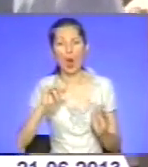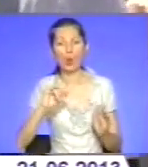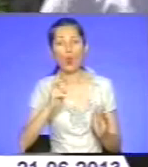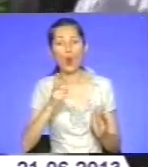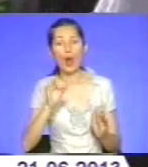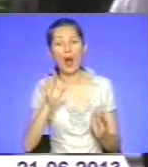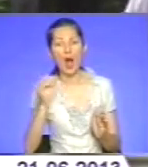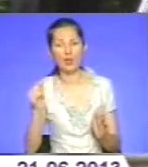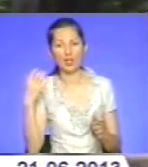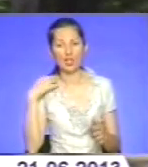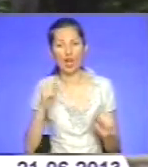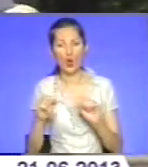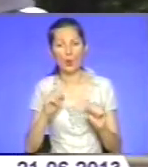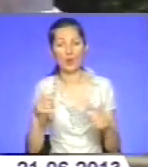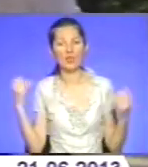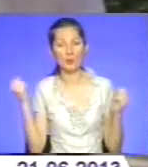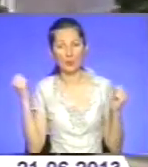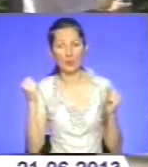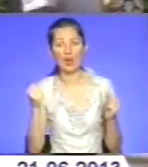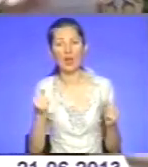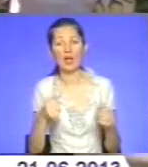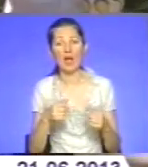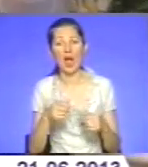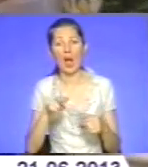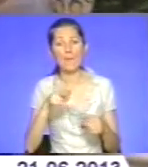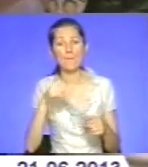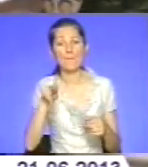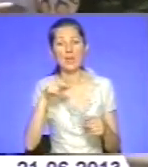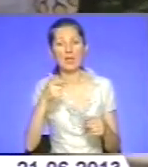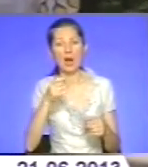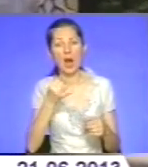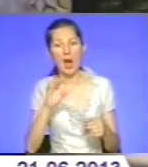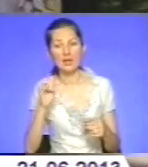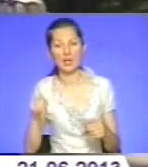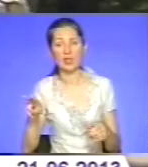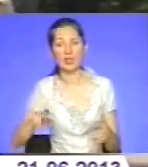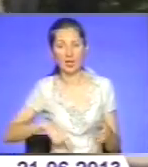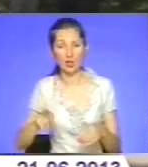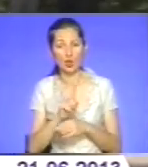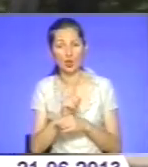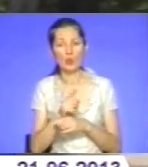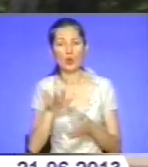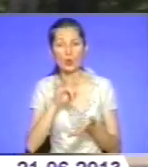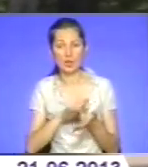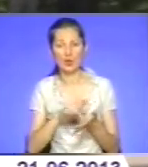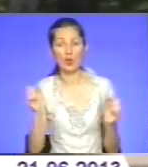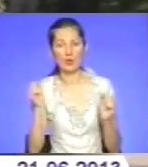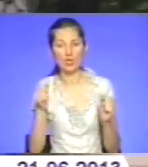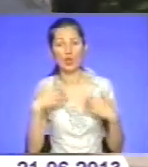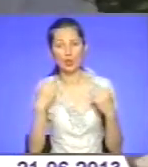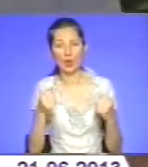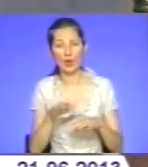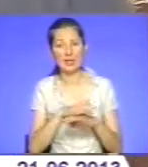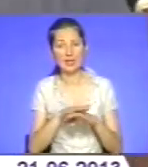фізичної культури та спорту облдержадміністрації Ігор Підгарний та директор Тернопільського обласного центру фізичного здоров'я населення «Спорт для